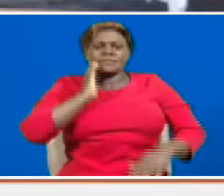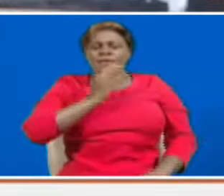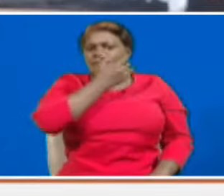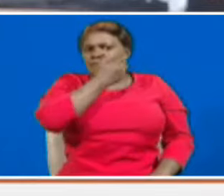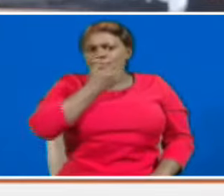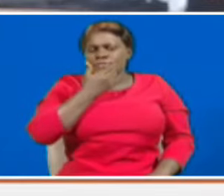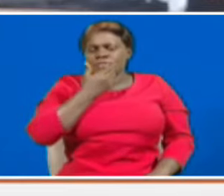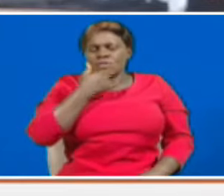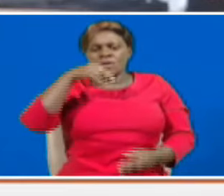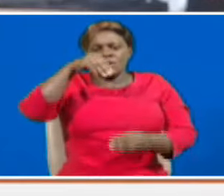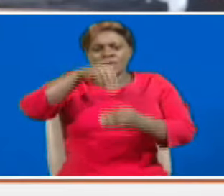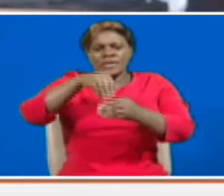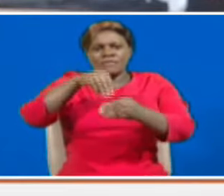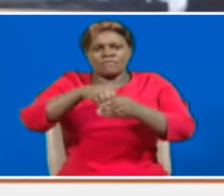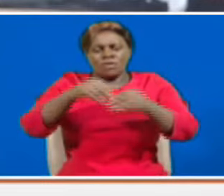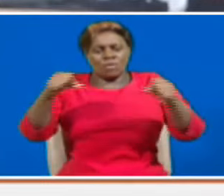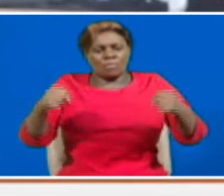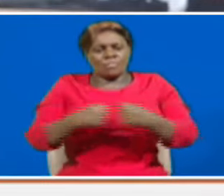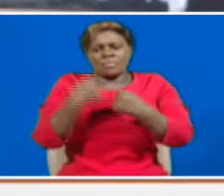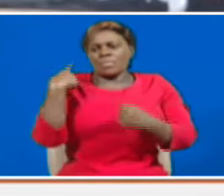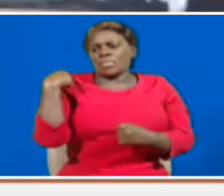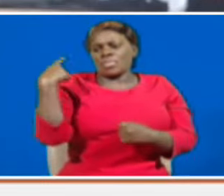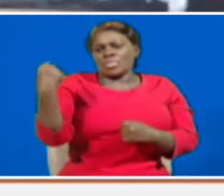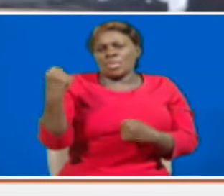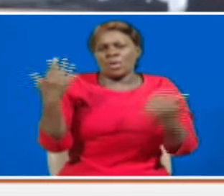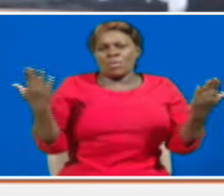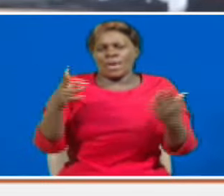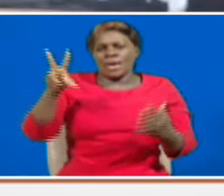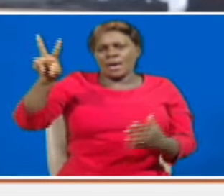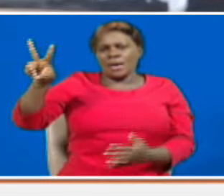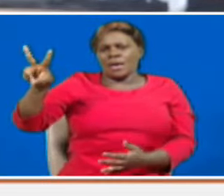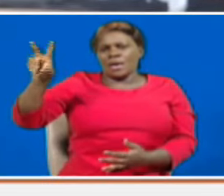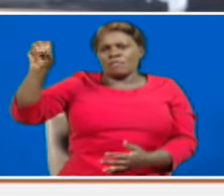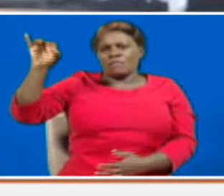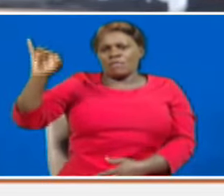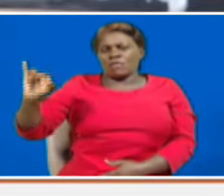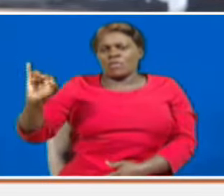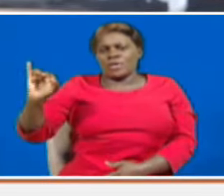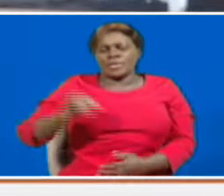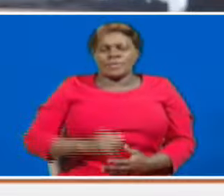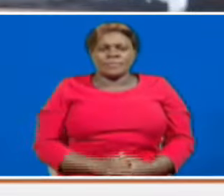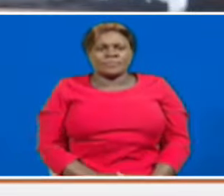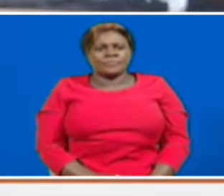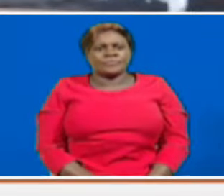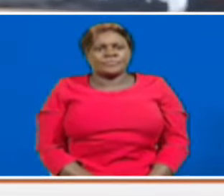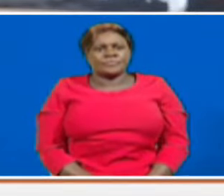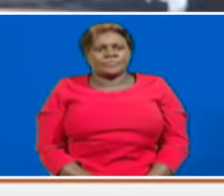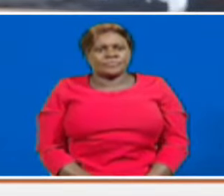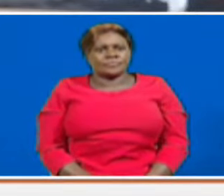waliweza kuhusika katika ajali mbaya hapo jana katika eneo la Voi. Naam, nikiripotia KTN